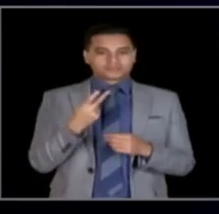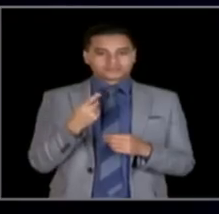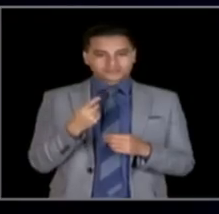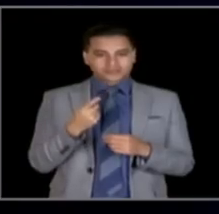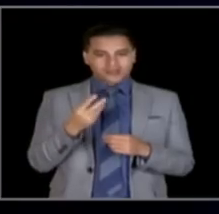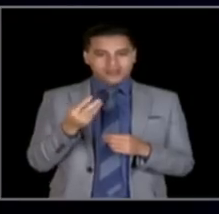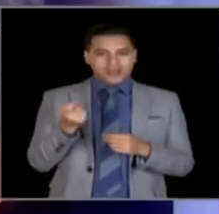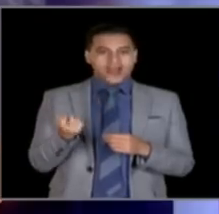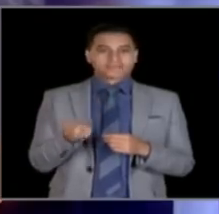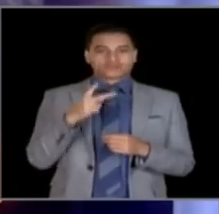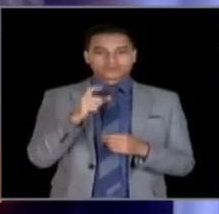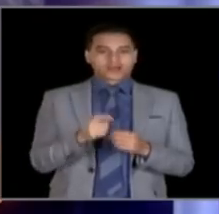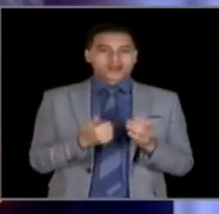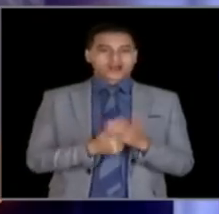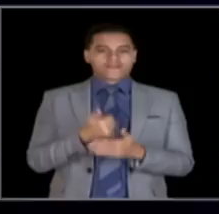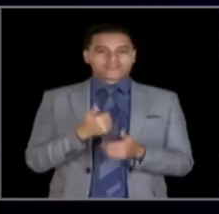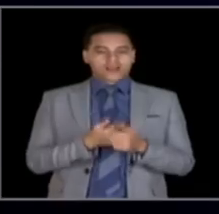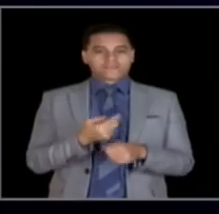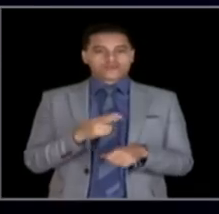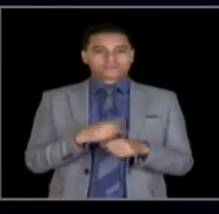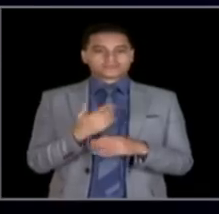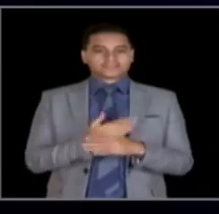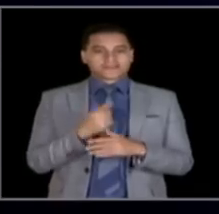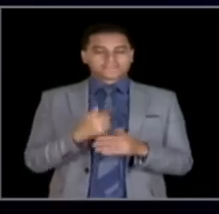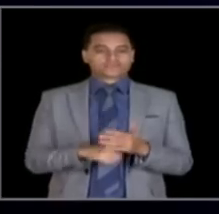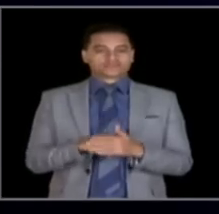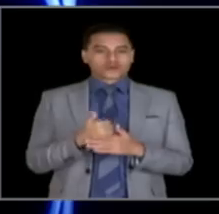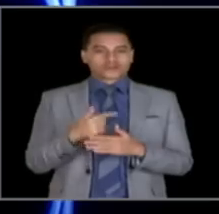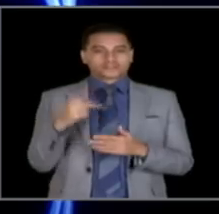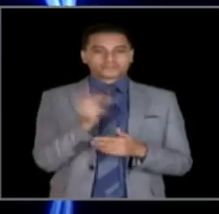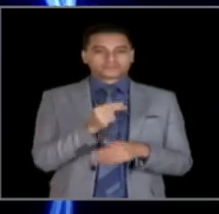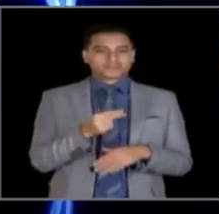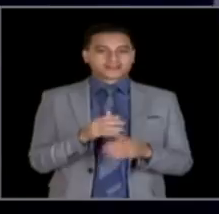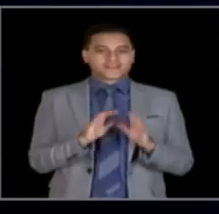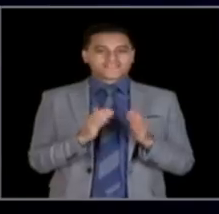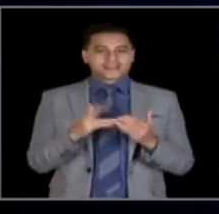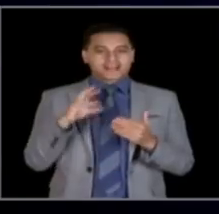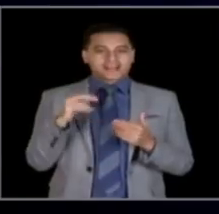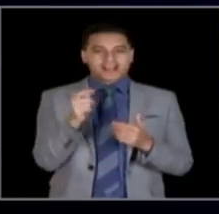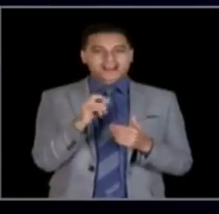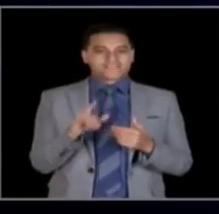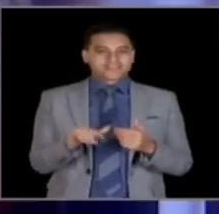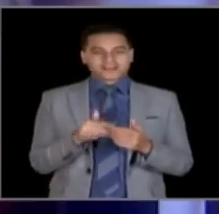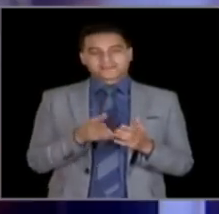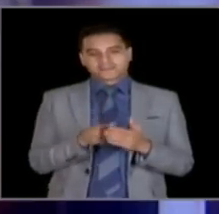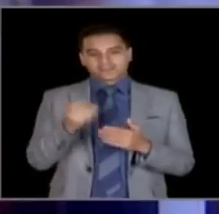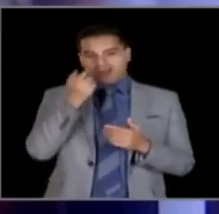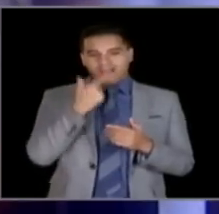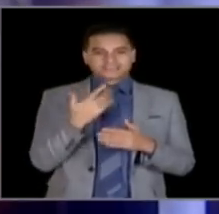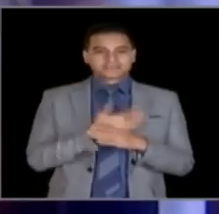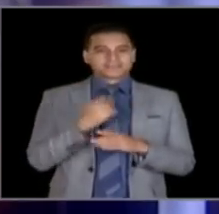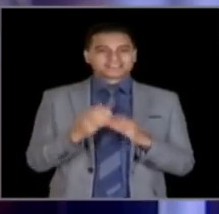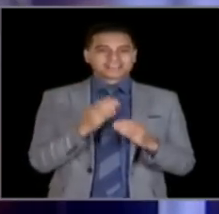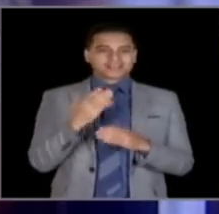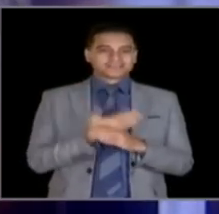يعني جبتي 75 نقطه وبسببك كسبتوا فريق الجعفري. حصل. بعد كده تروحي تعيطي، طب كنت بتجاوبي